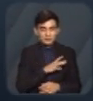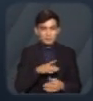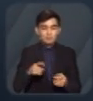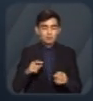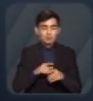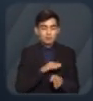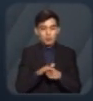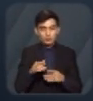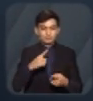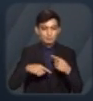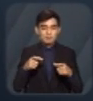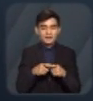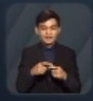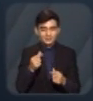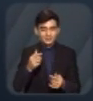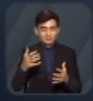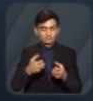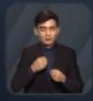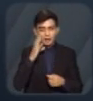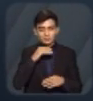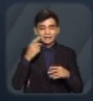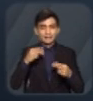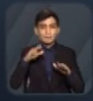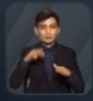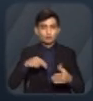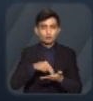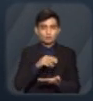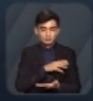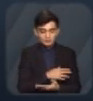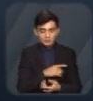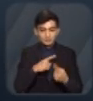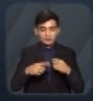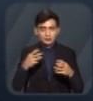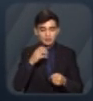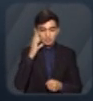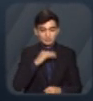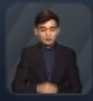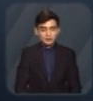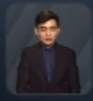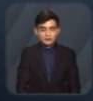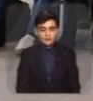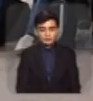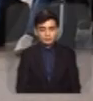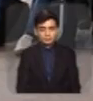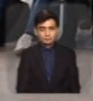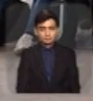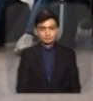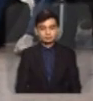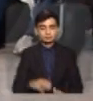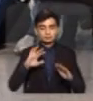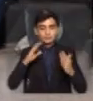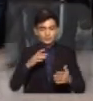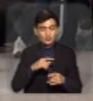возврат стоимости авиабилетов по месту приобретения. Международная ассоциация воздушного транспорта. В случае,